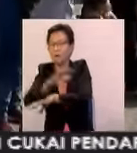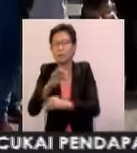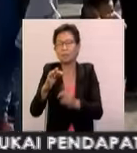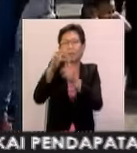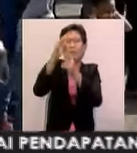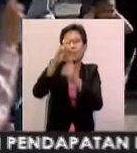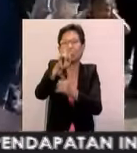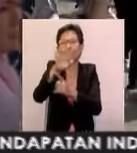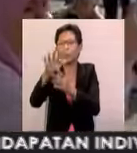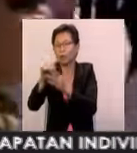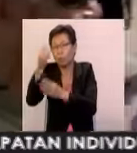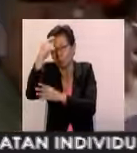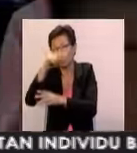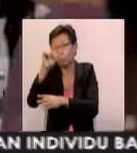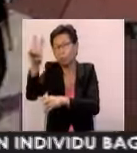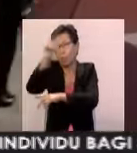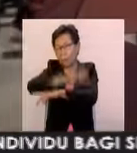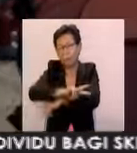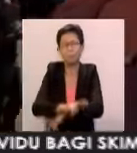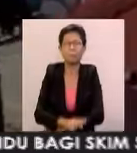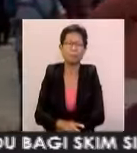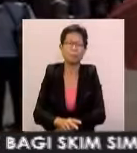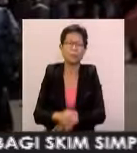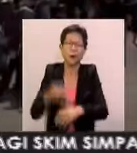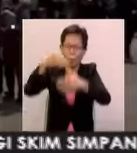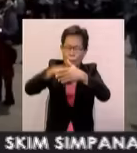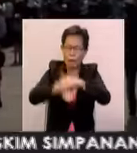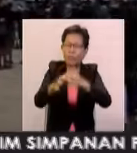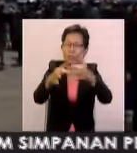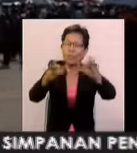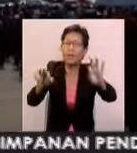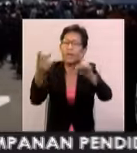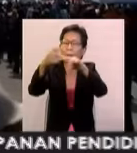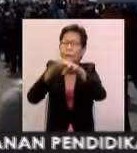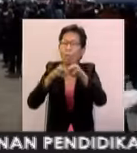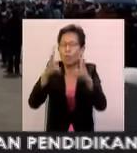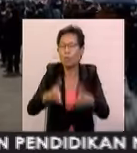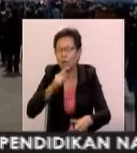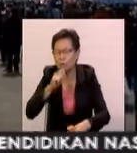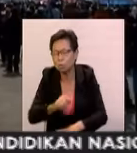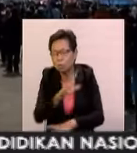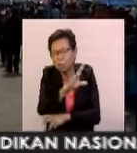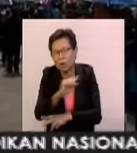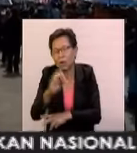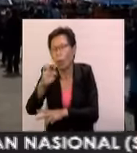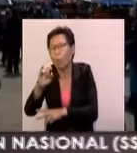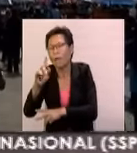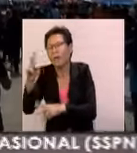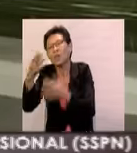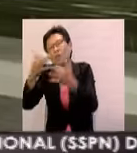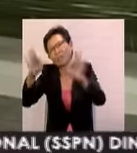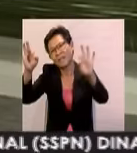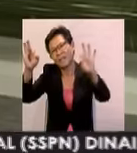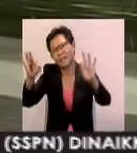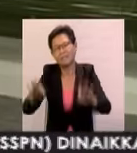istimewa RM25 untuk 2 hari. Manakala kemasukan percuma diberi kepada warga emas dan OKU.